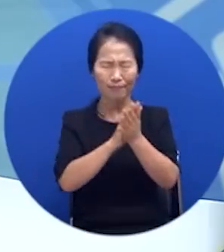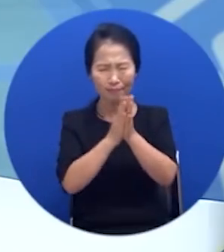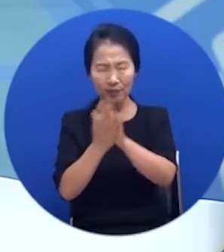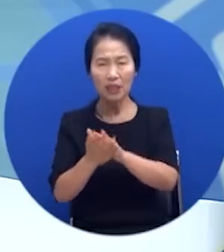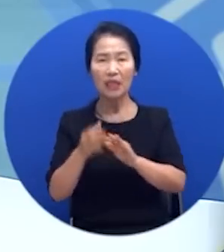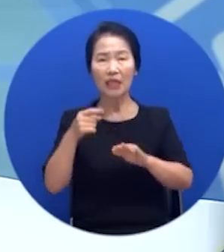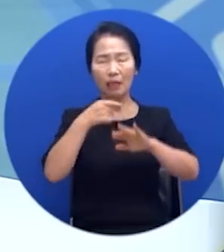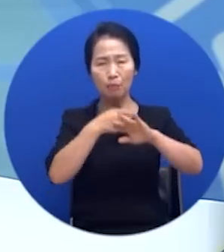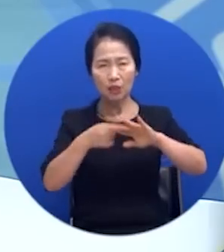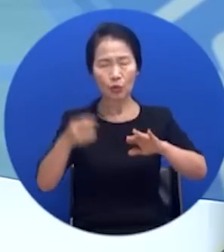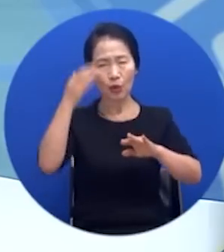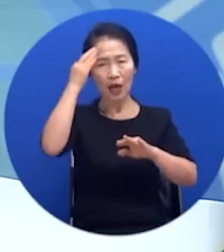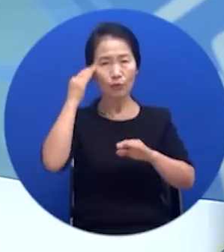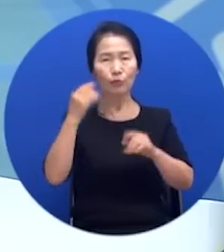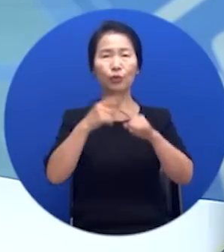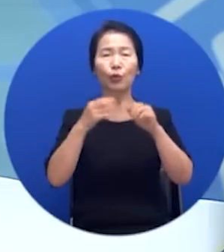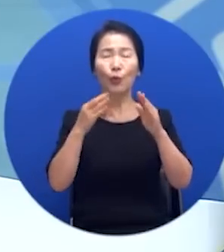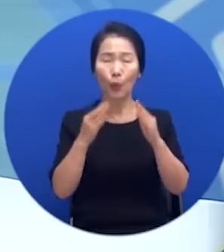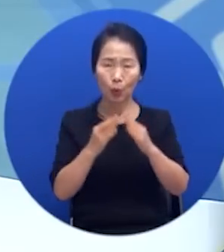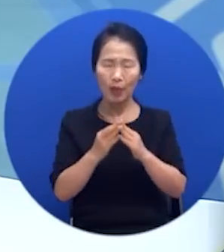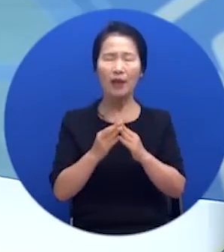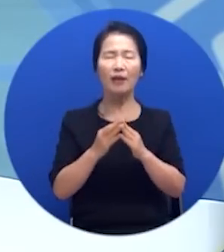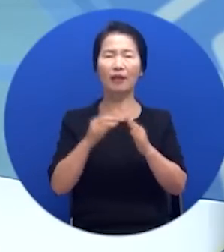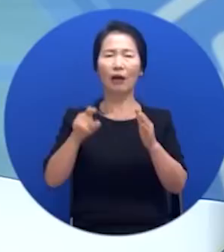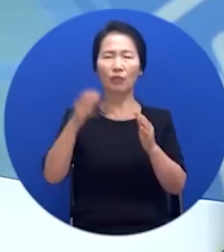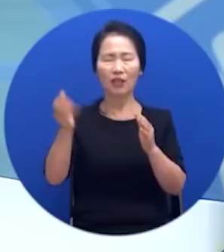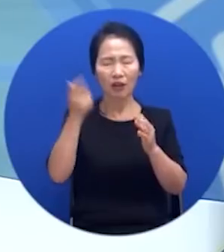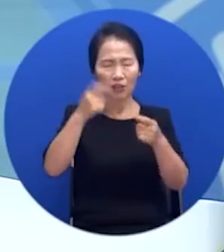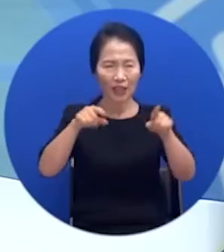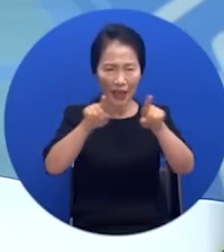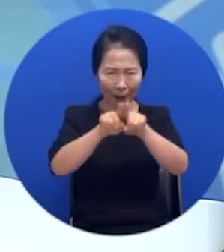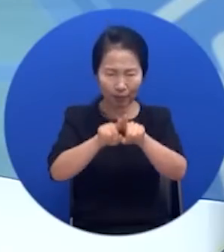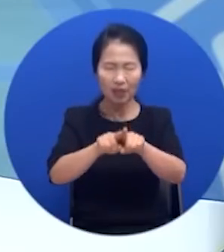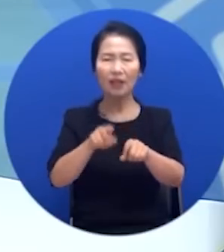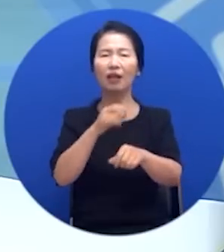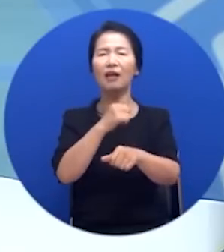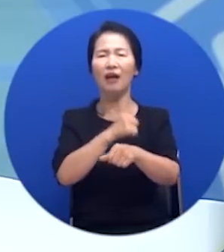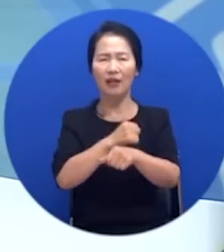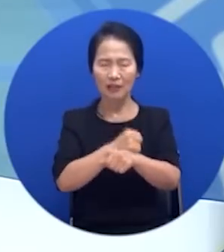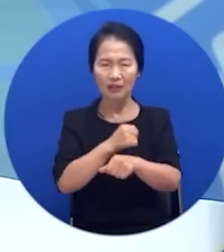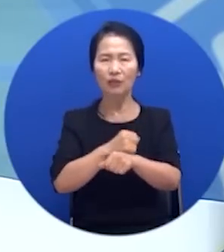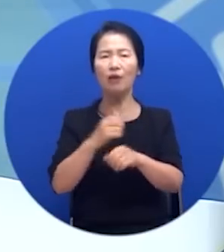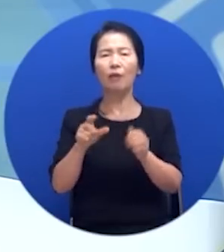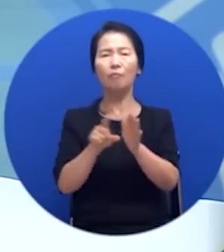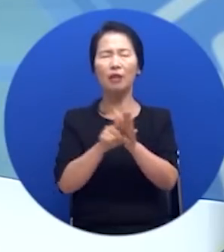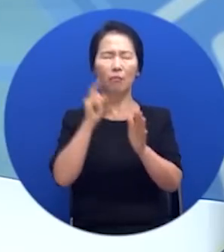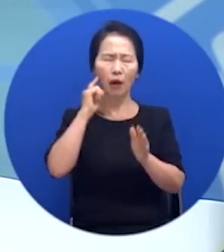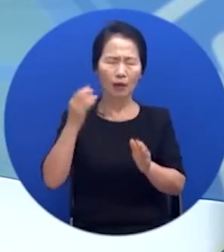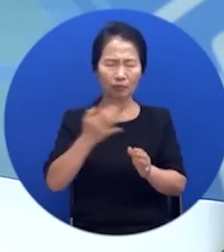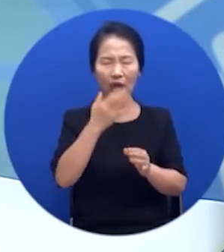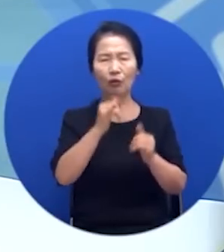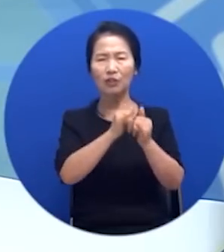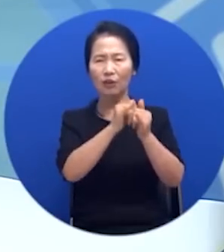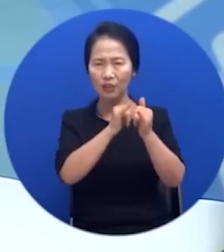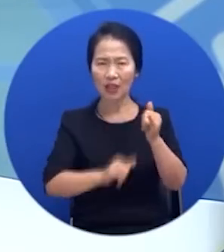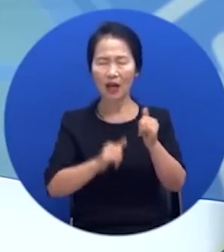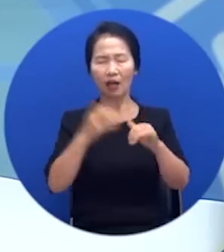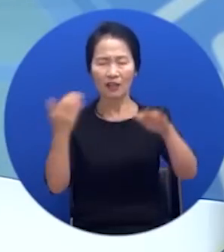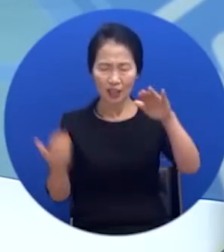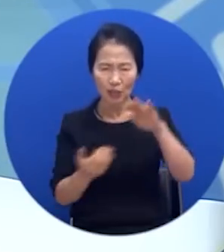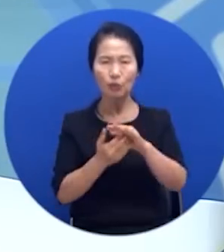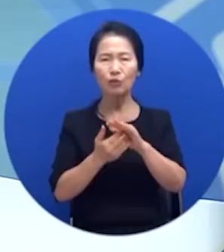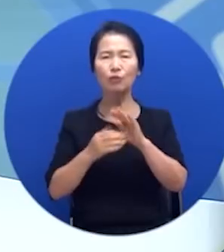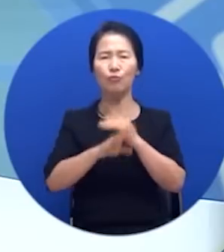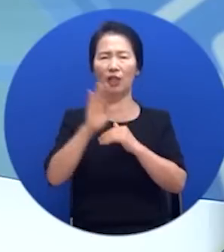한국교회와 성령이 함께 하시는 믿음의 아름다운 역사를 이루시는 은혜의 사명자들이 되게